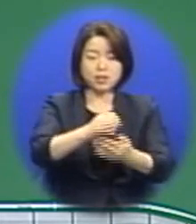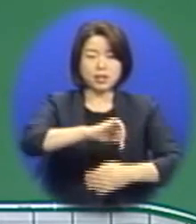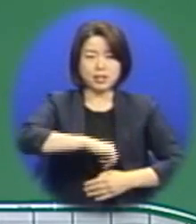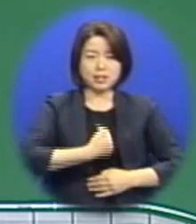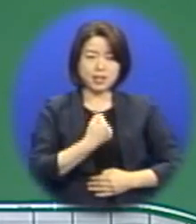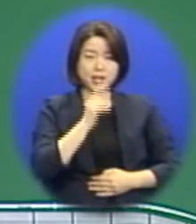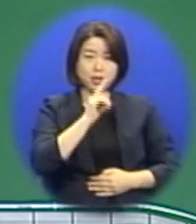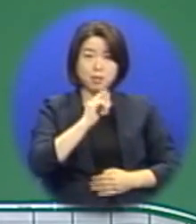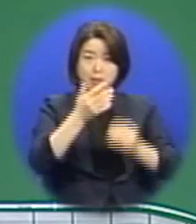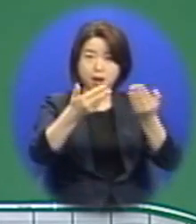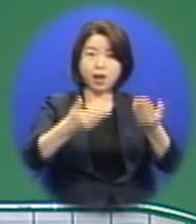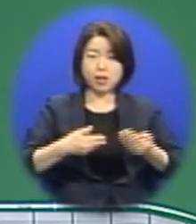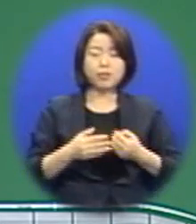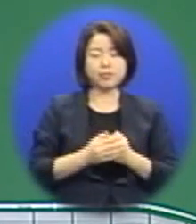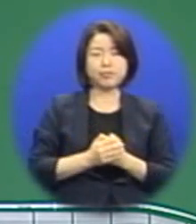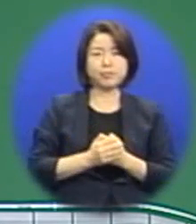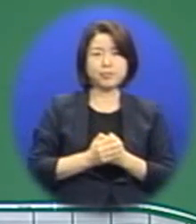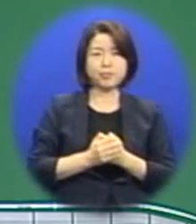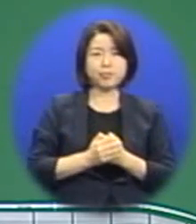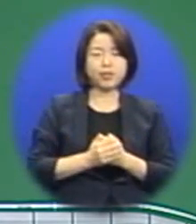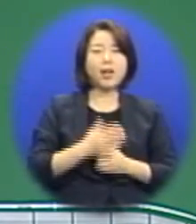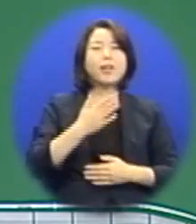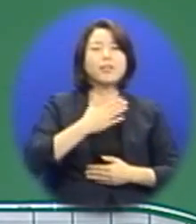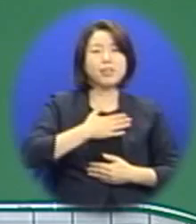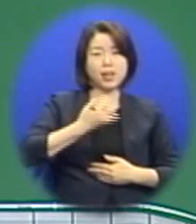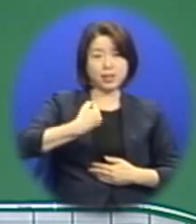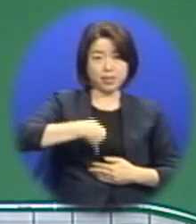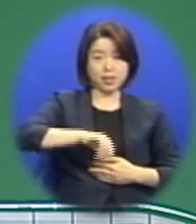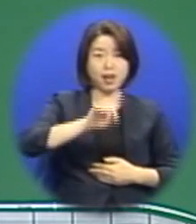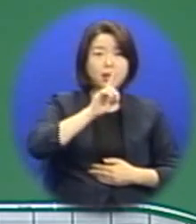자기에게 말하기를 내 딸아